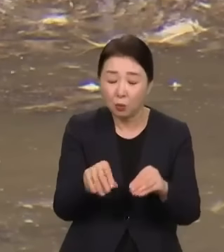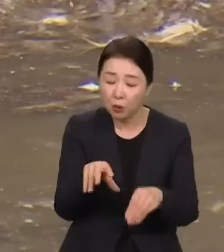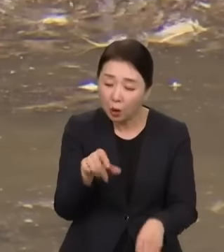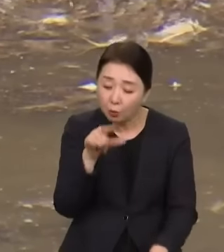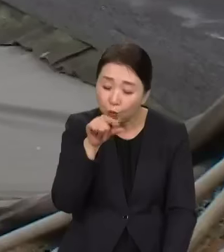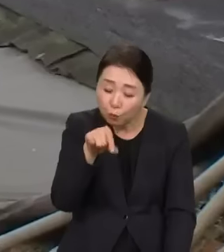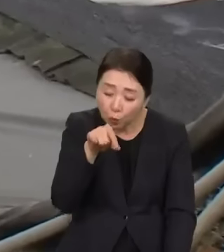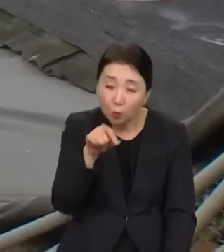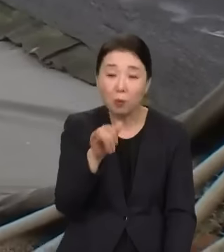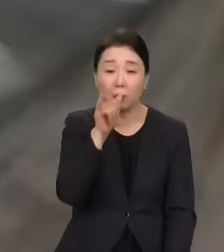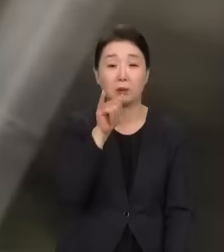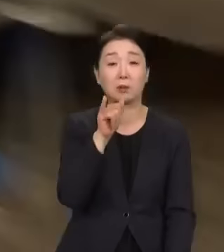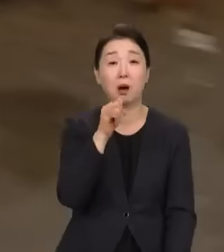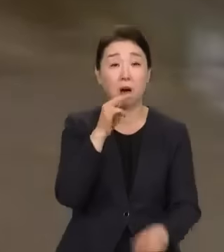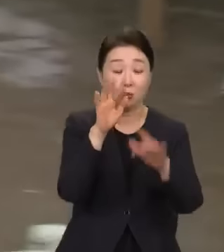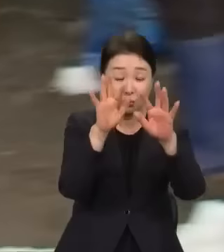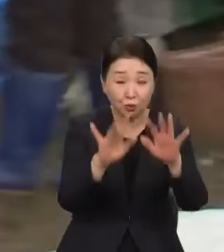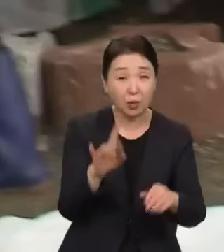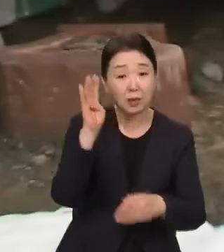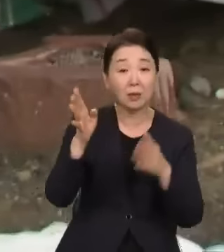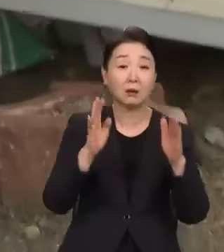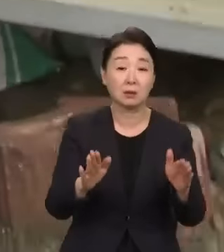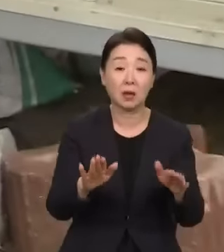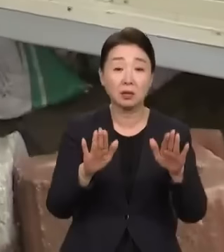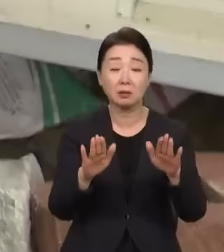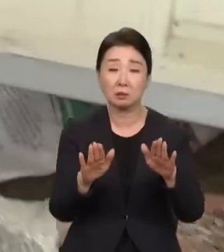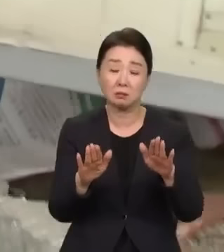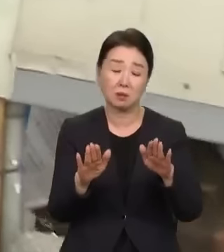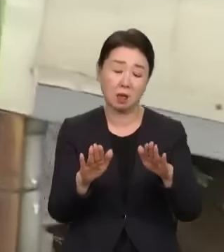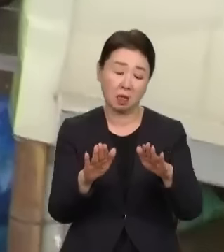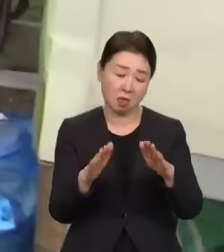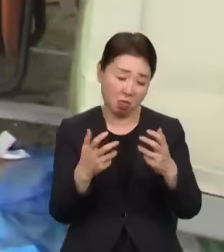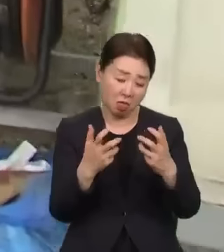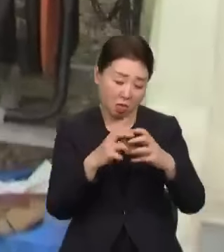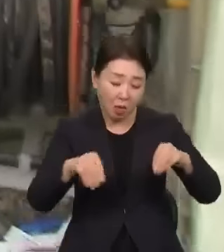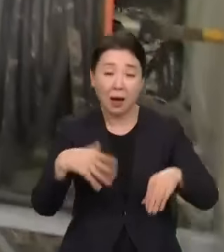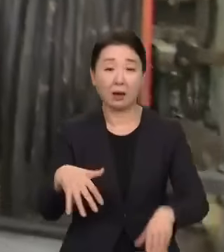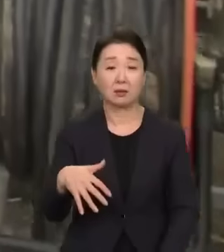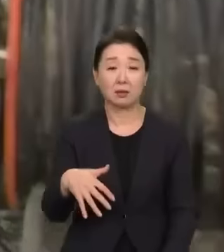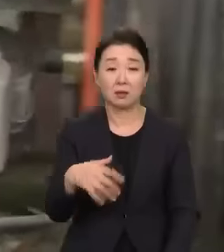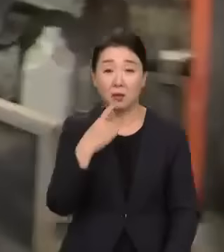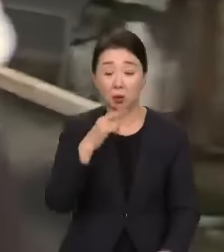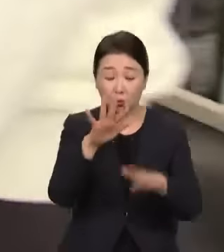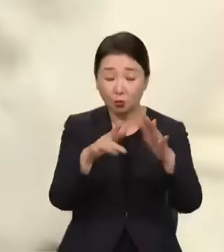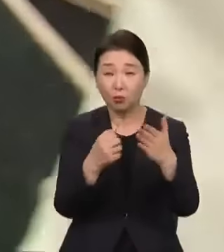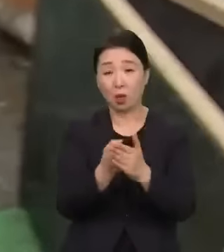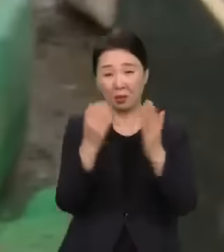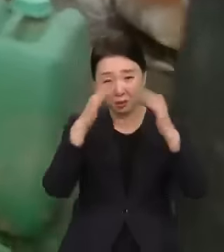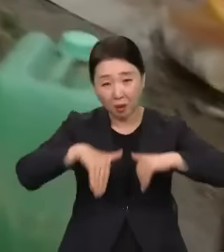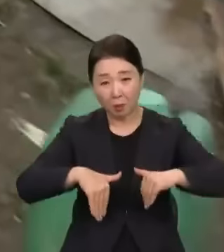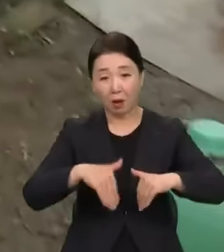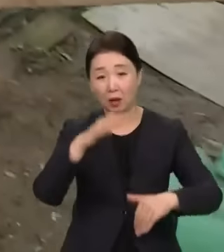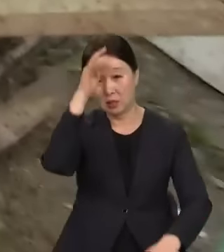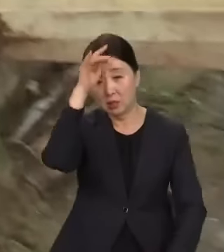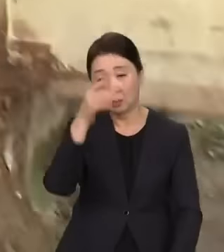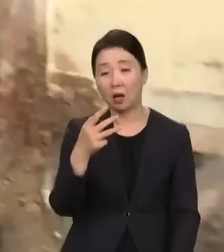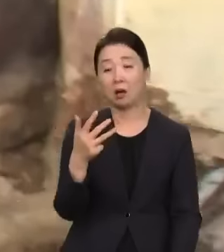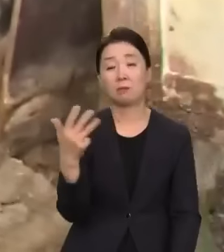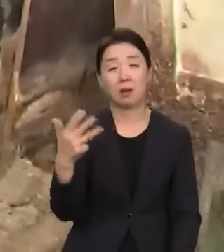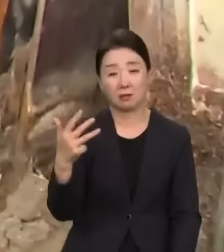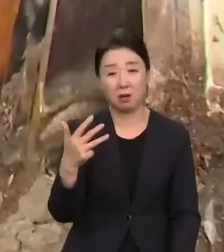축입니다. 눈이 내린 지 나흘째인데 아직도 다 안 녹았습니다. 눈 때문에 내려앉은 지붕 밑에는 닭 8천 마리가 여전히